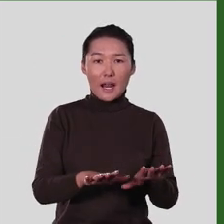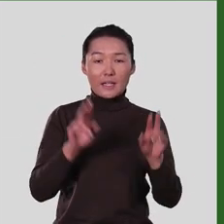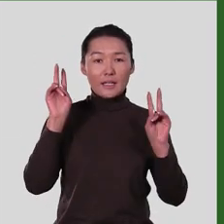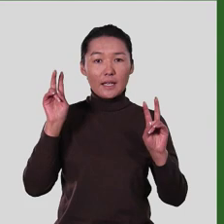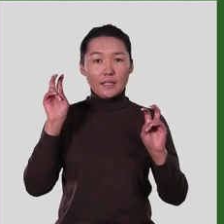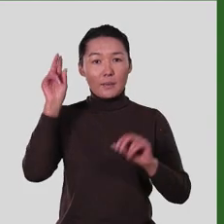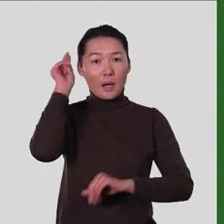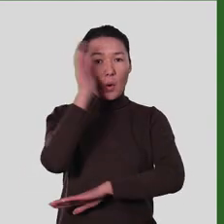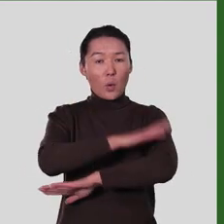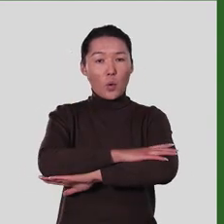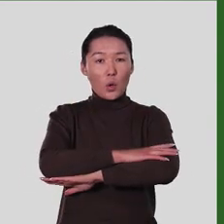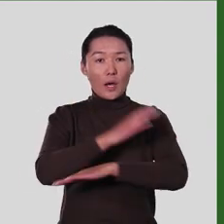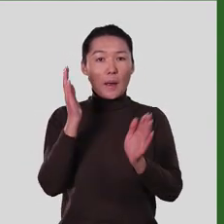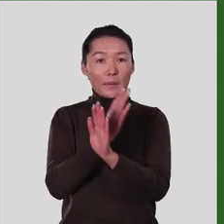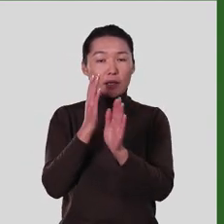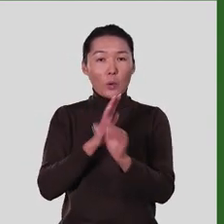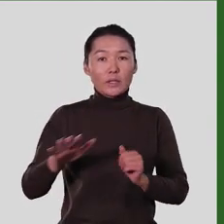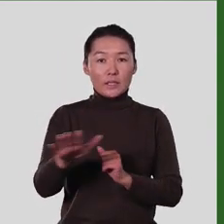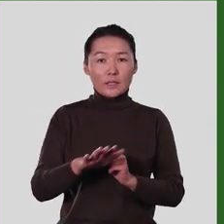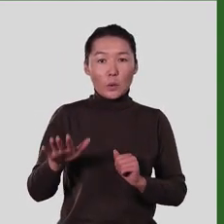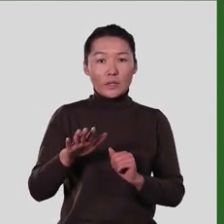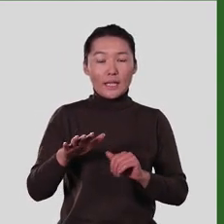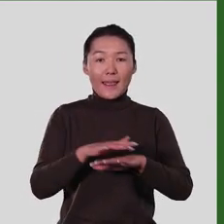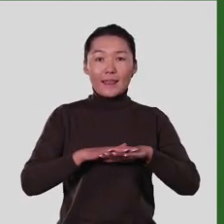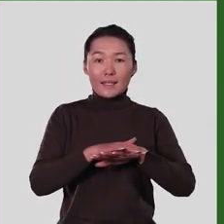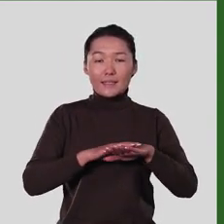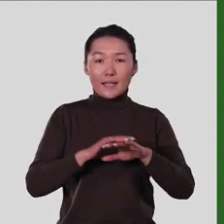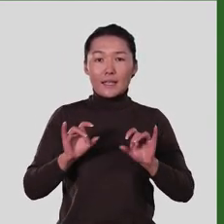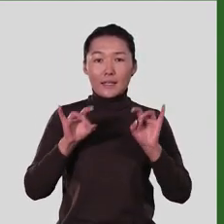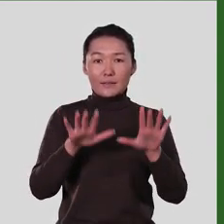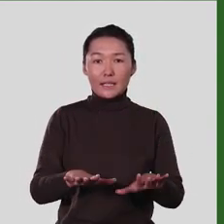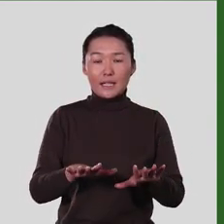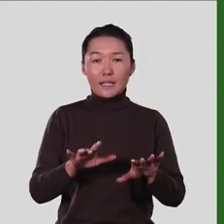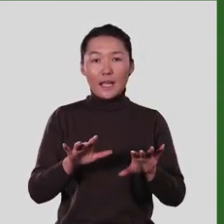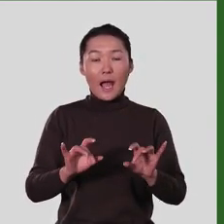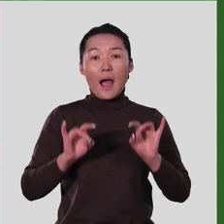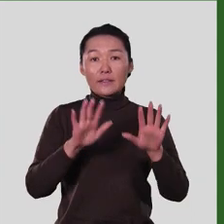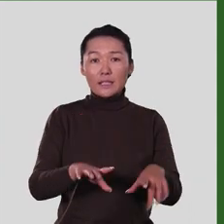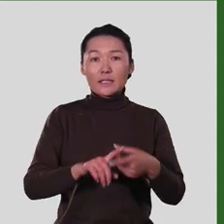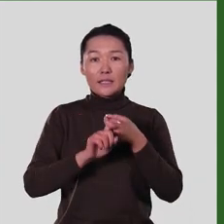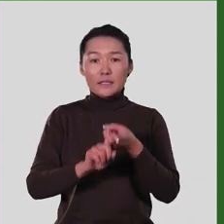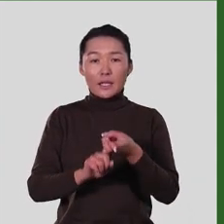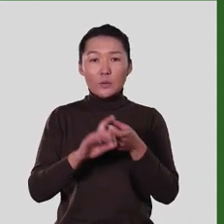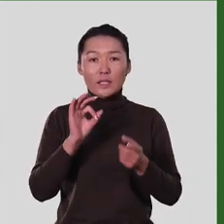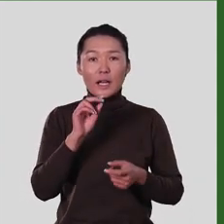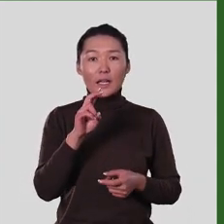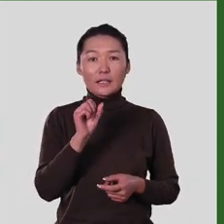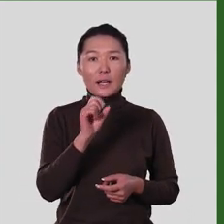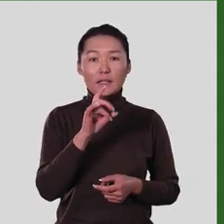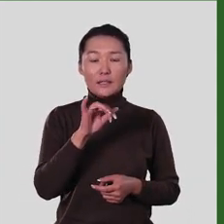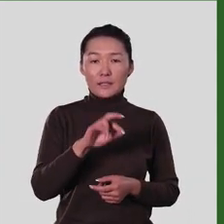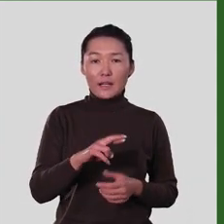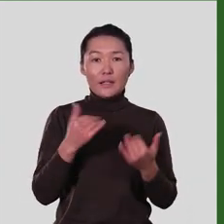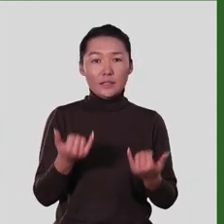урока – природные зоны, население Австралии, Австралийский союз, Океания. Сегодня